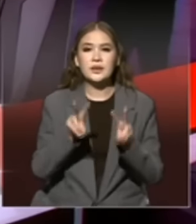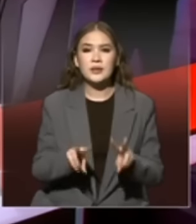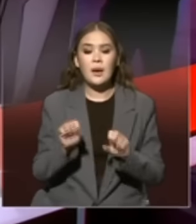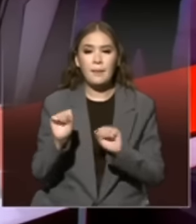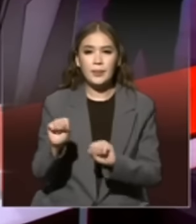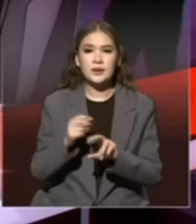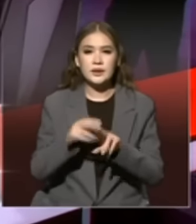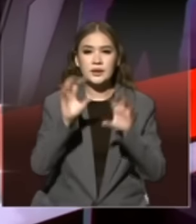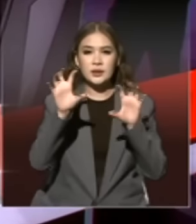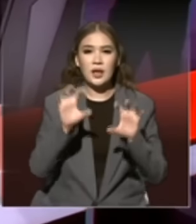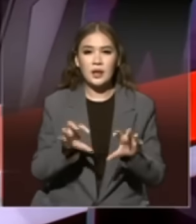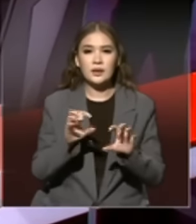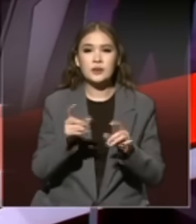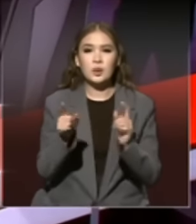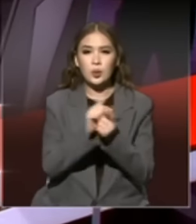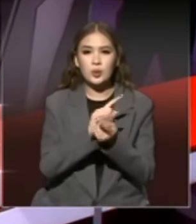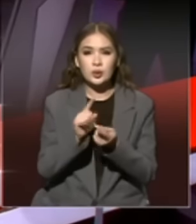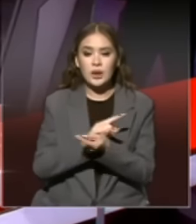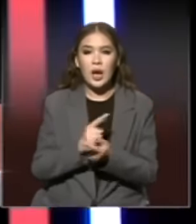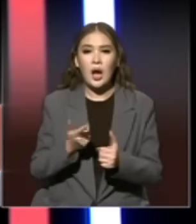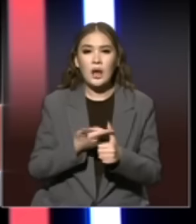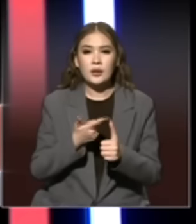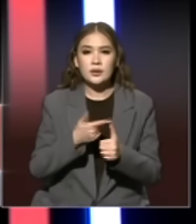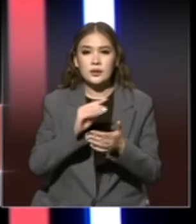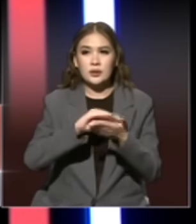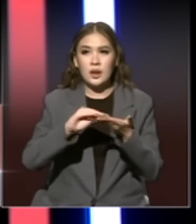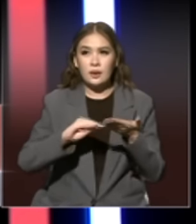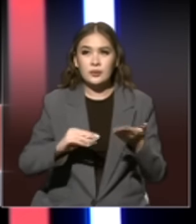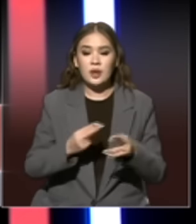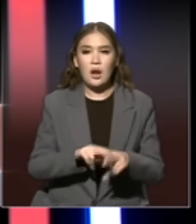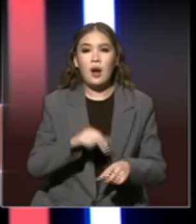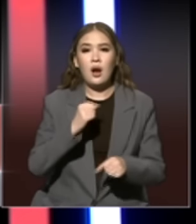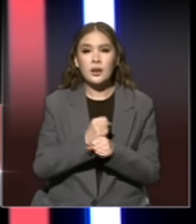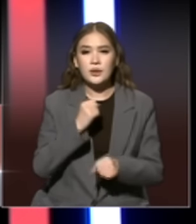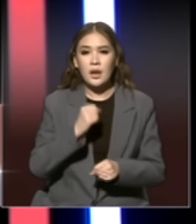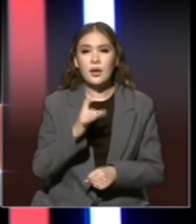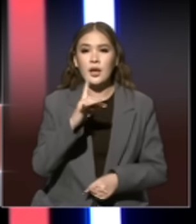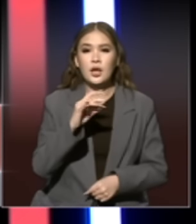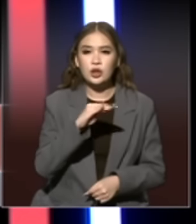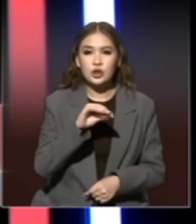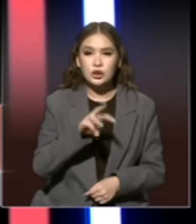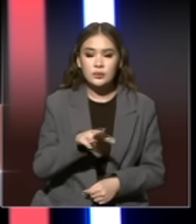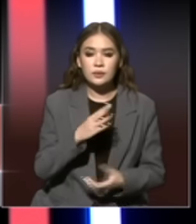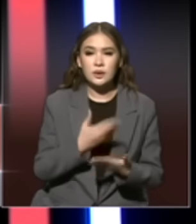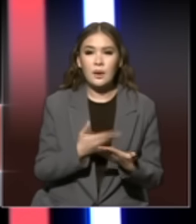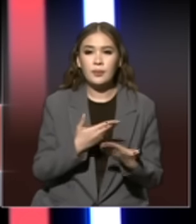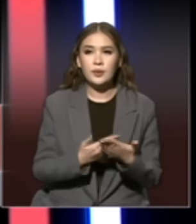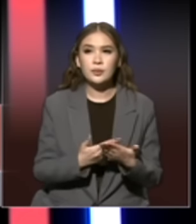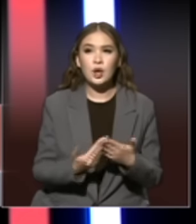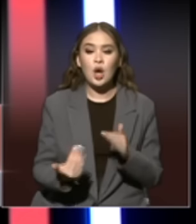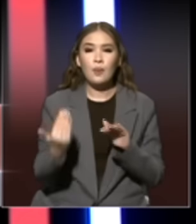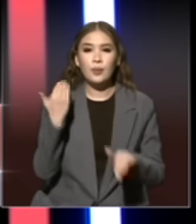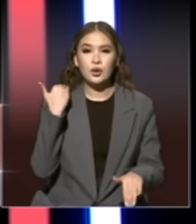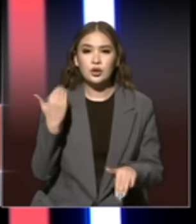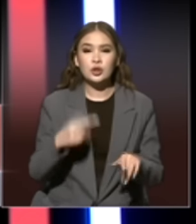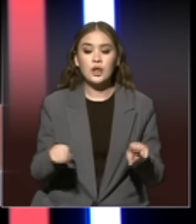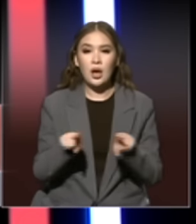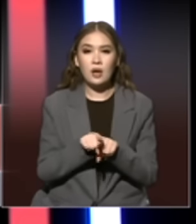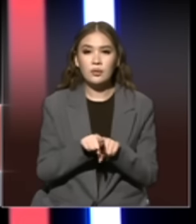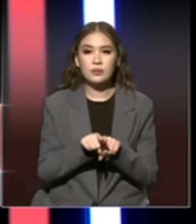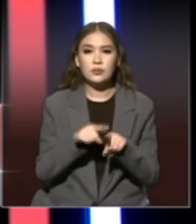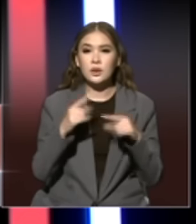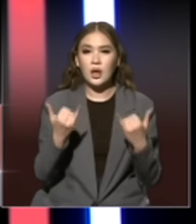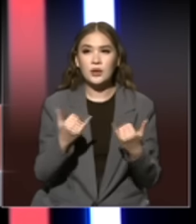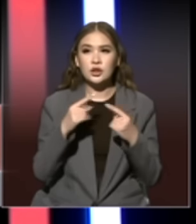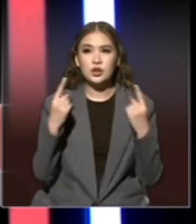заңдағы терминологиялар кішкене өзгергеннен кейін біз шатасып тұрған сияқтымыз. Қатаң режимдегі деген сияқты мысалға, иә? Иә, бұрынғы қатаң режим, қазіргі жеңіл